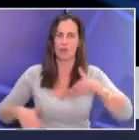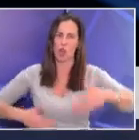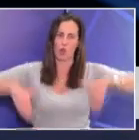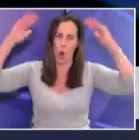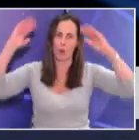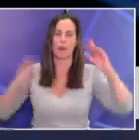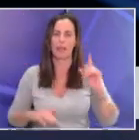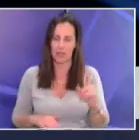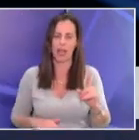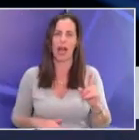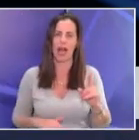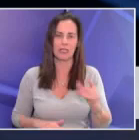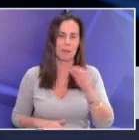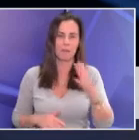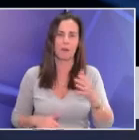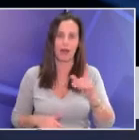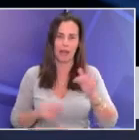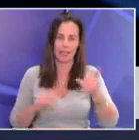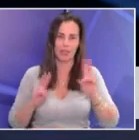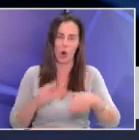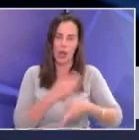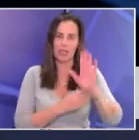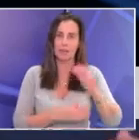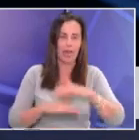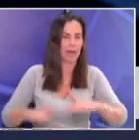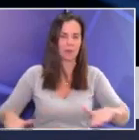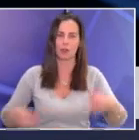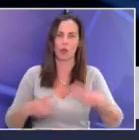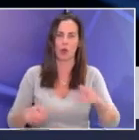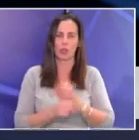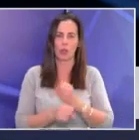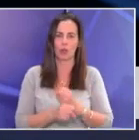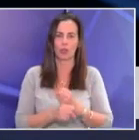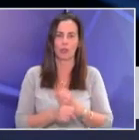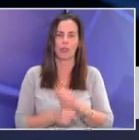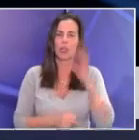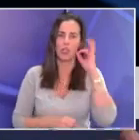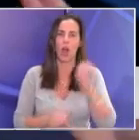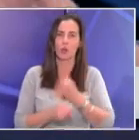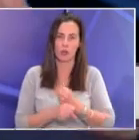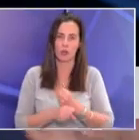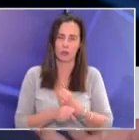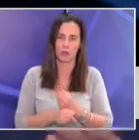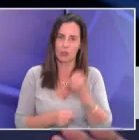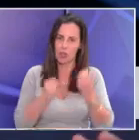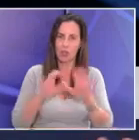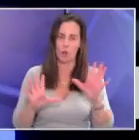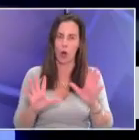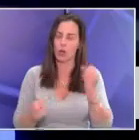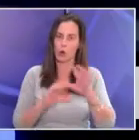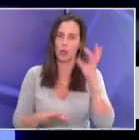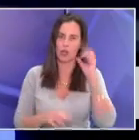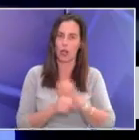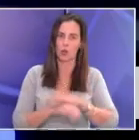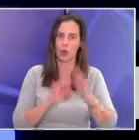גדולים, אז בגיל מסוים אתה כן יכול לצאת. עם ילדים קטנים אתה לא יכול לעשות זאת. כי האישה עושה, זה קשה מאוד. זה קשה